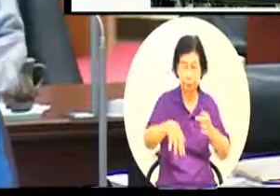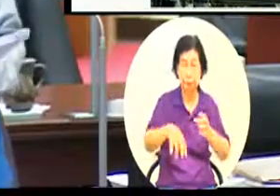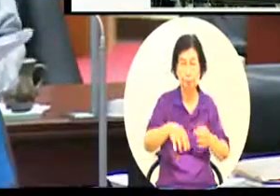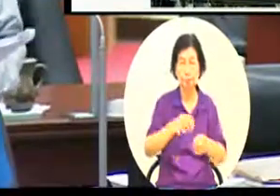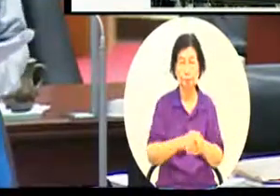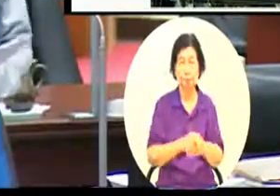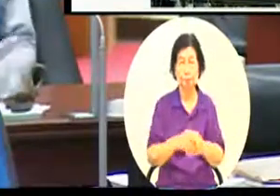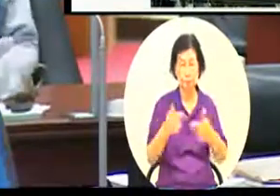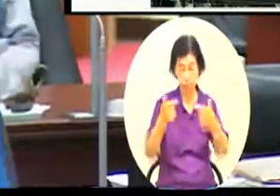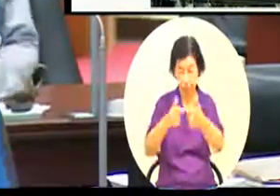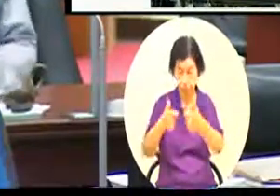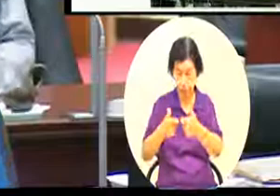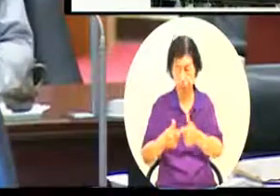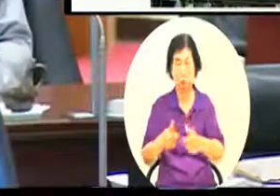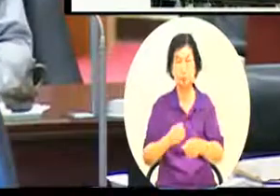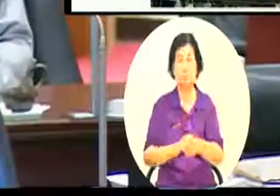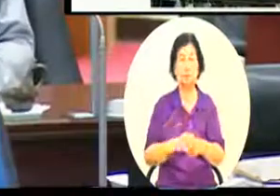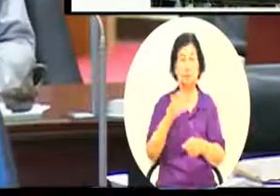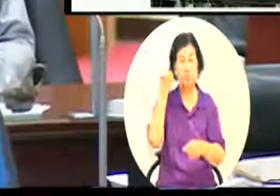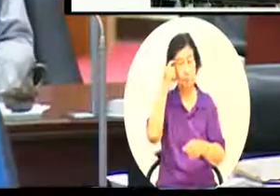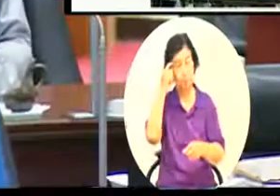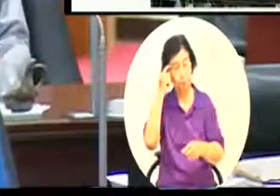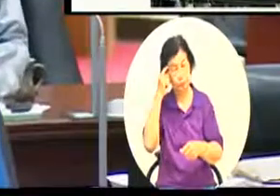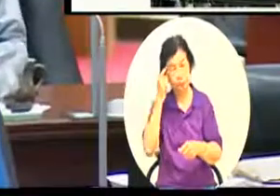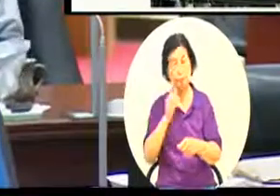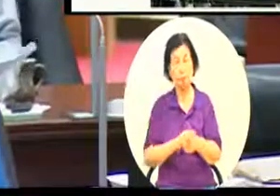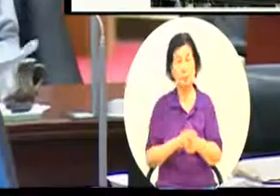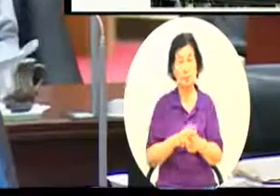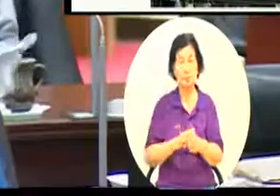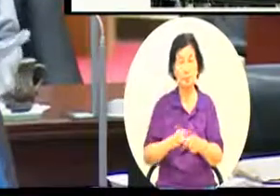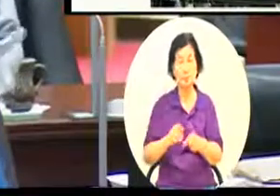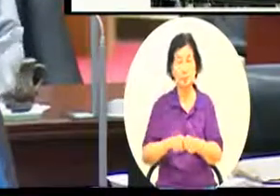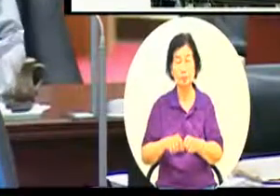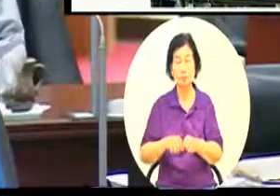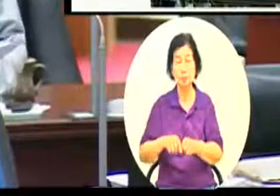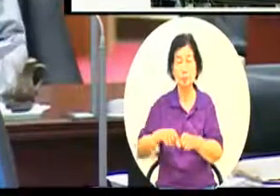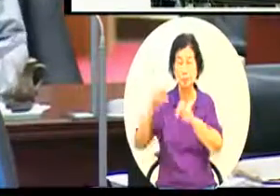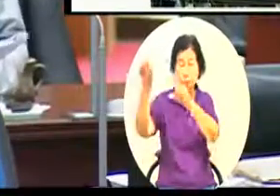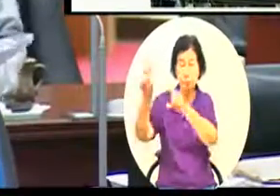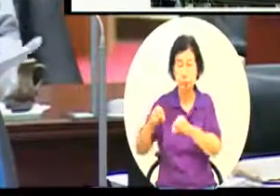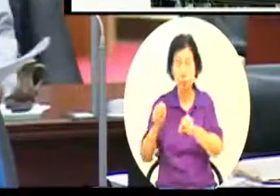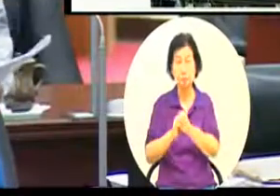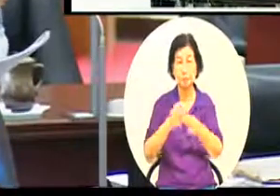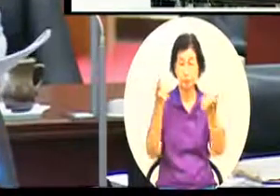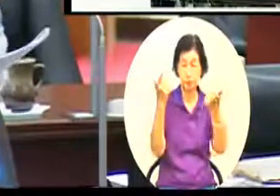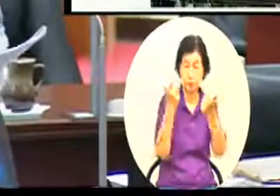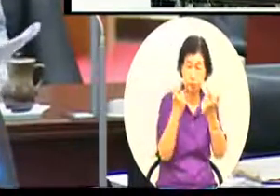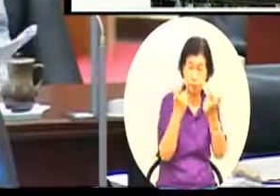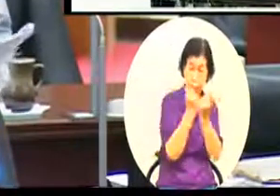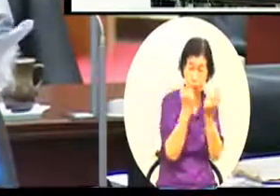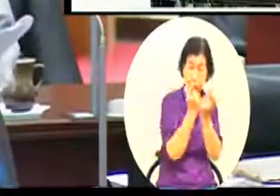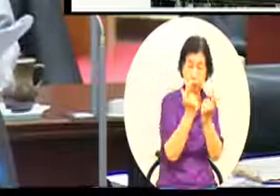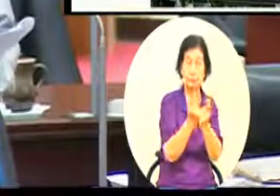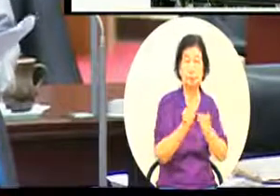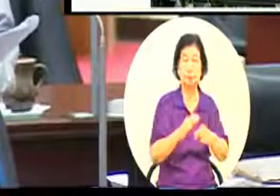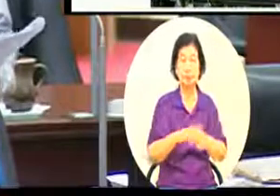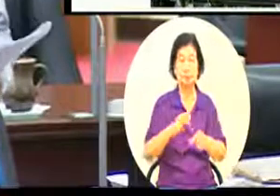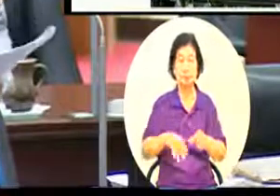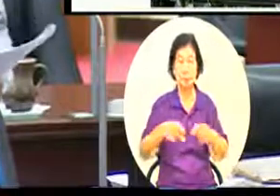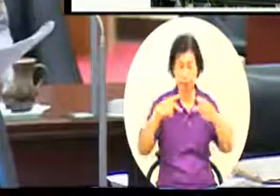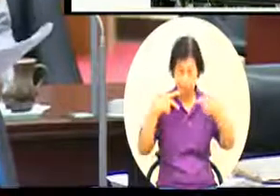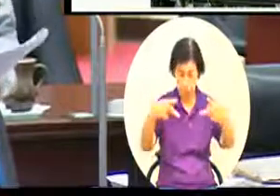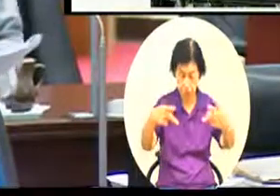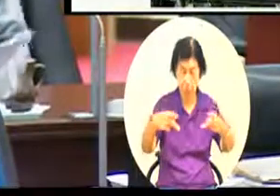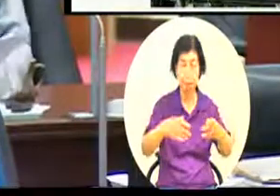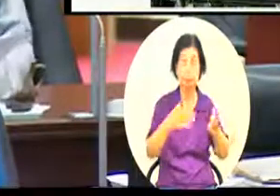考量规划像台北捷运一样哈。新建这个捷运共购宅，就是捷运到家，就